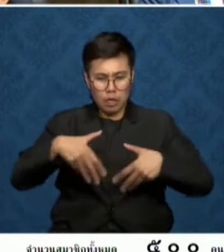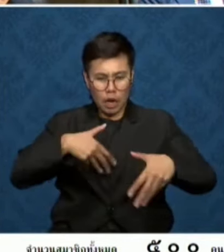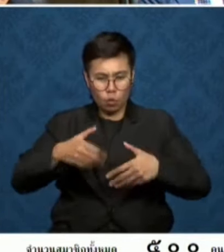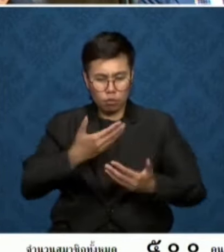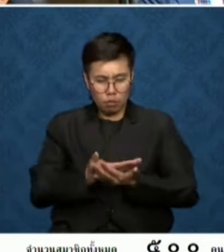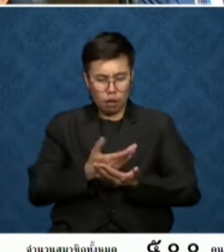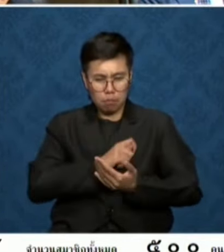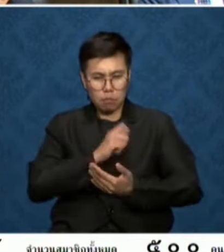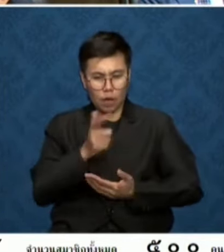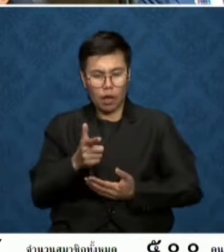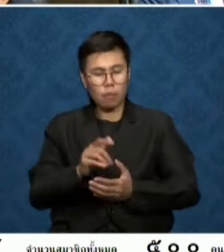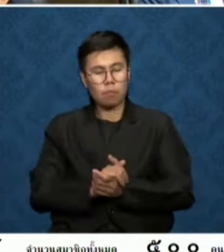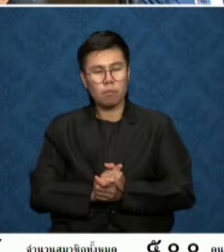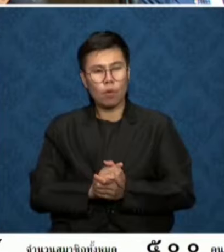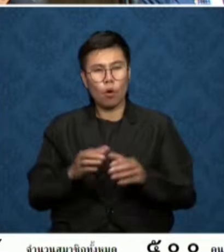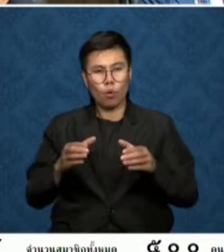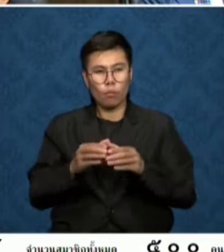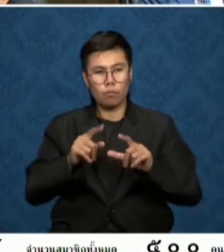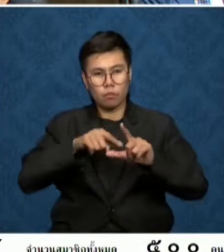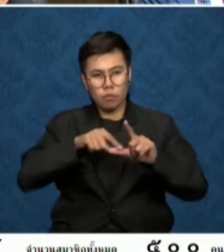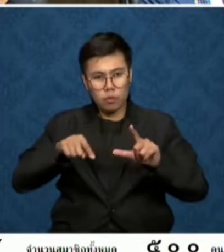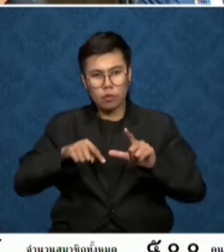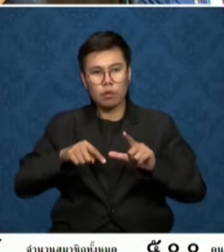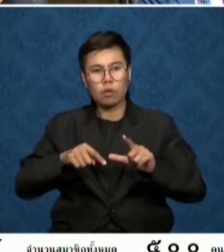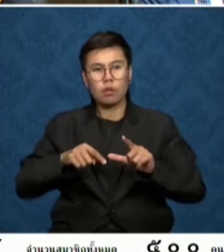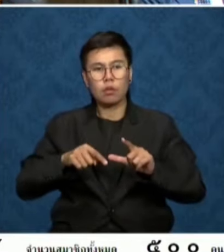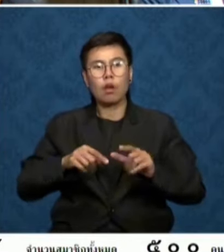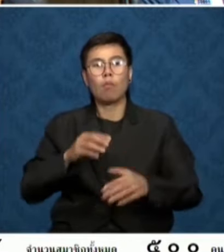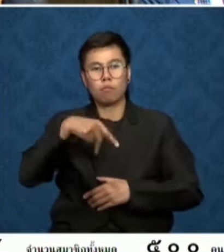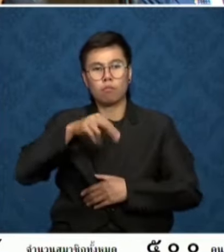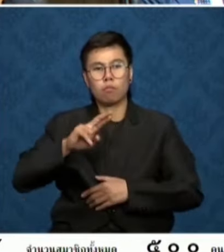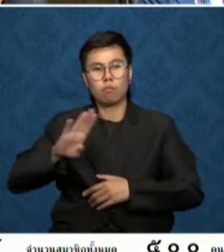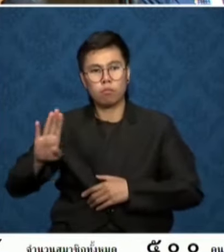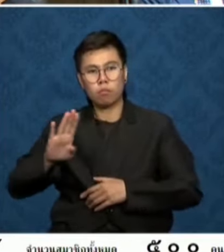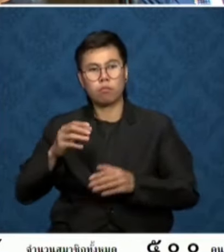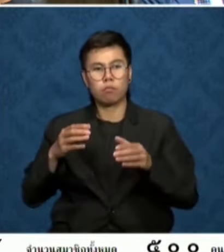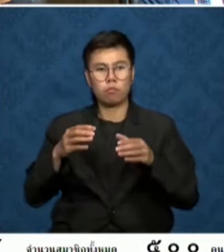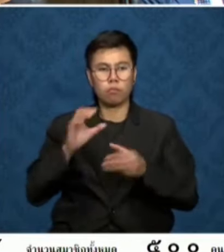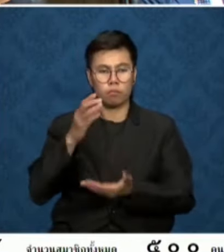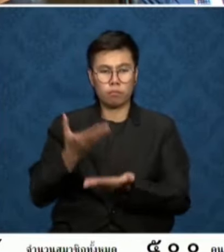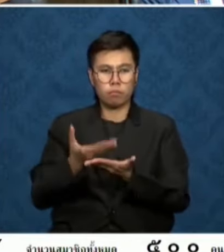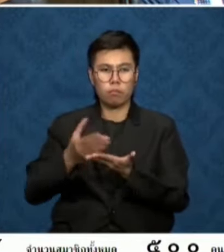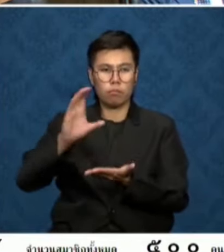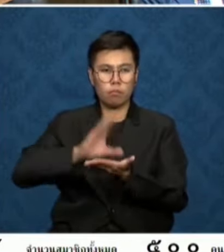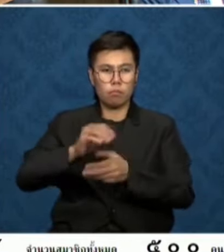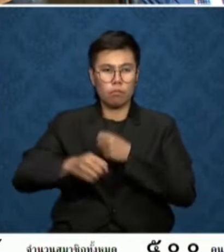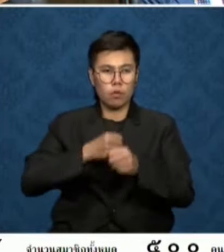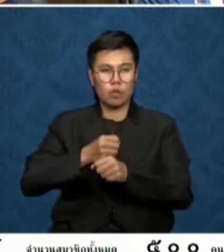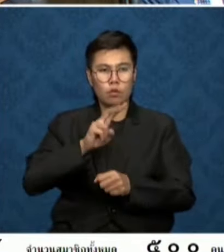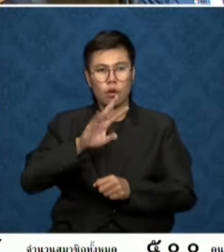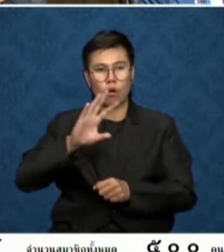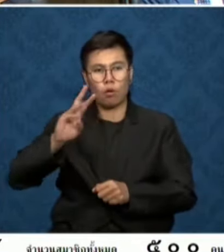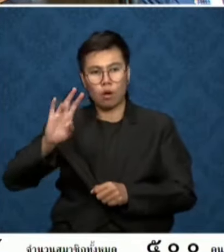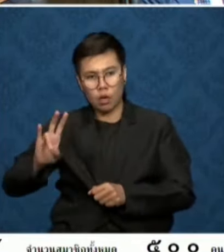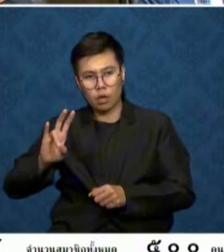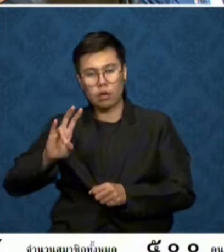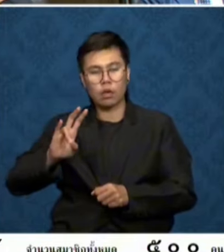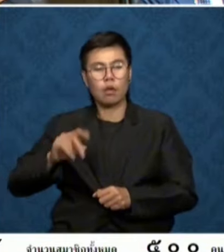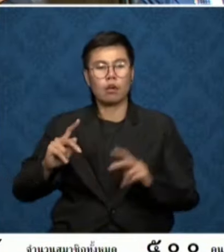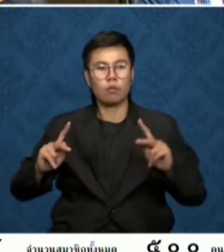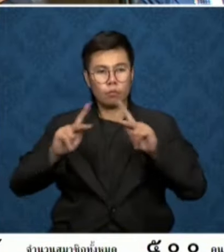ผมพูดมาทั้งหมดครับพรรคผมและพรรคก้าวไกลเห็นว่าพระราชบัญญัติงบประมาณปี67มาตราที่18กระทรวงพลังง